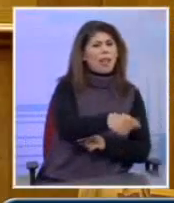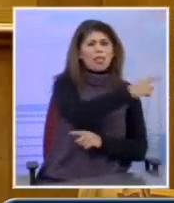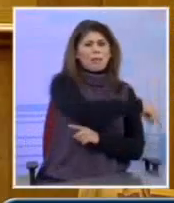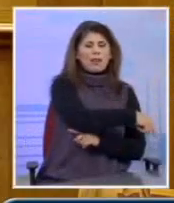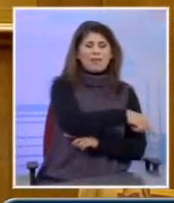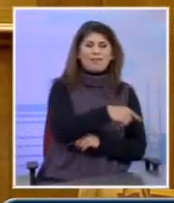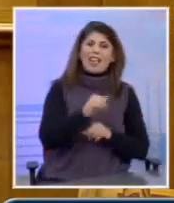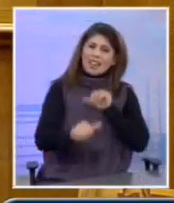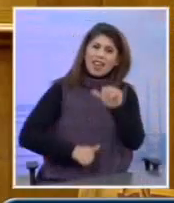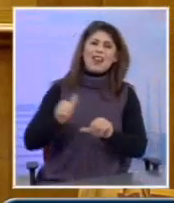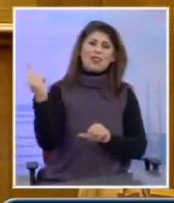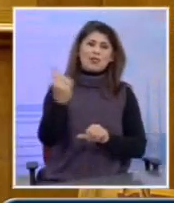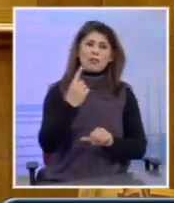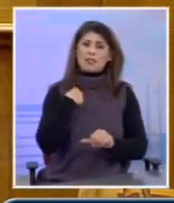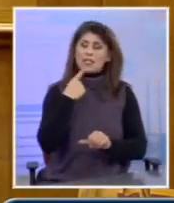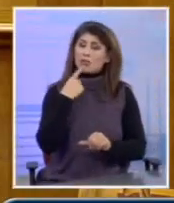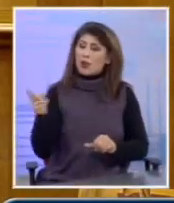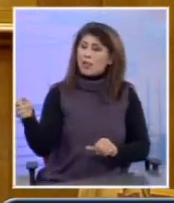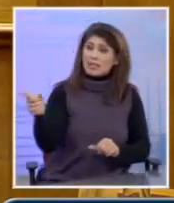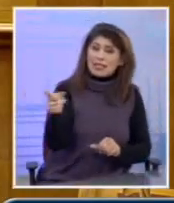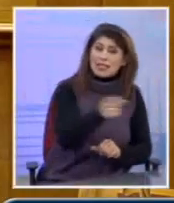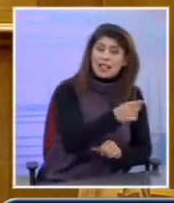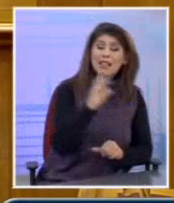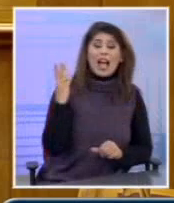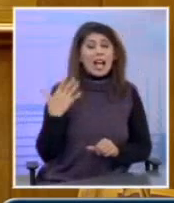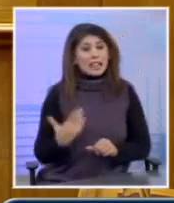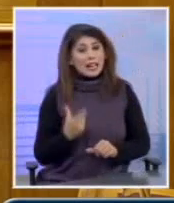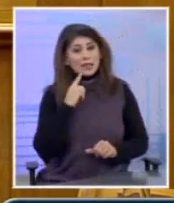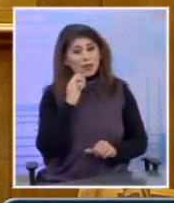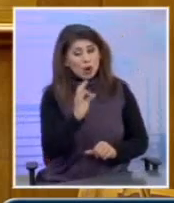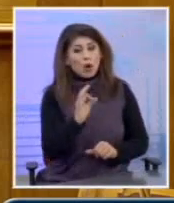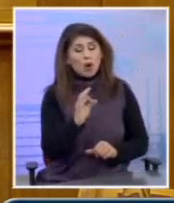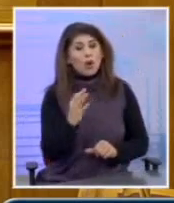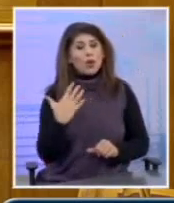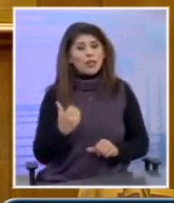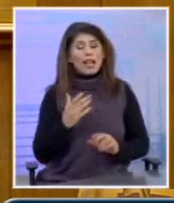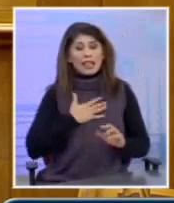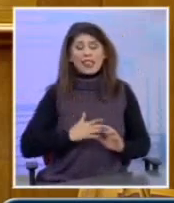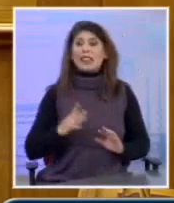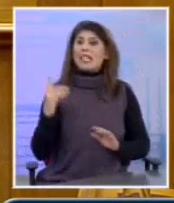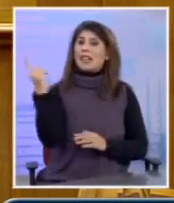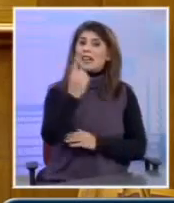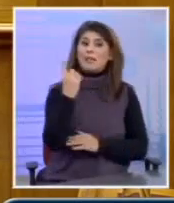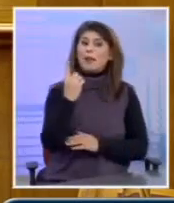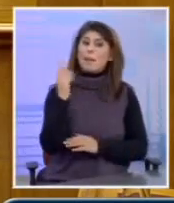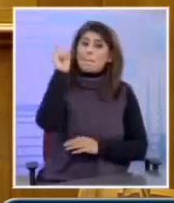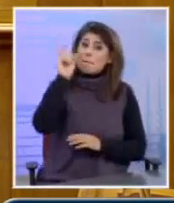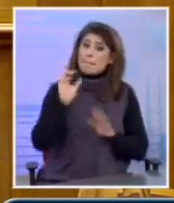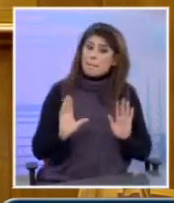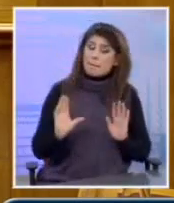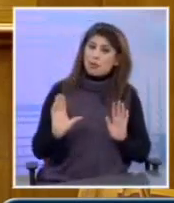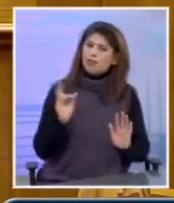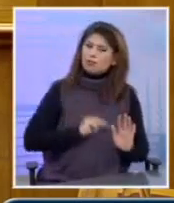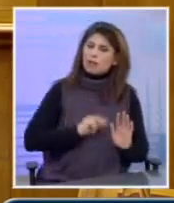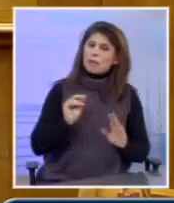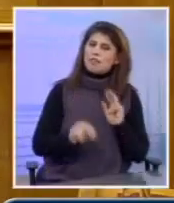αλλάξει το κλίμα. Σας το λέω και σε εσάς, αν έχετε σκοπό να θελήσετε να δημιουργήσετε κλίμα, μήπως κερδίσετε ψηφοφόρους. Δεν το κλίμα